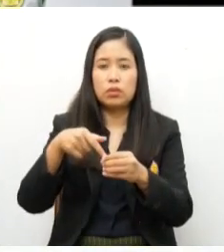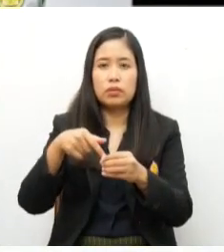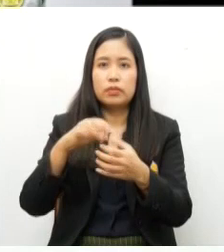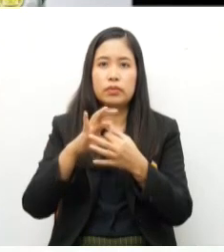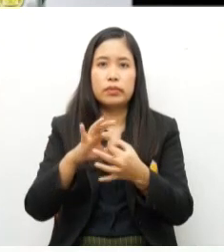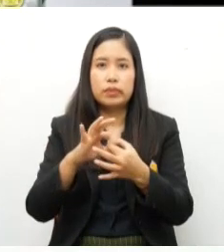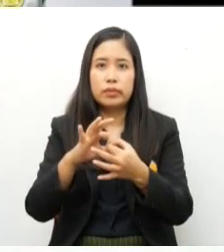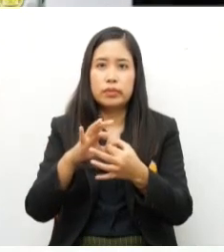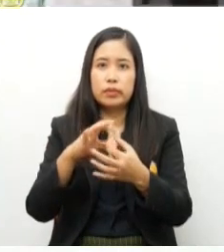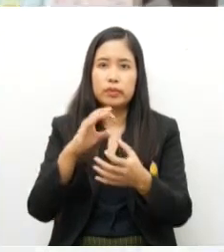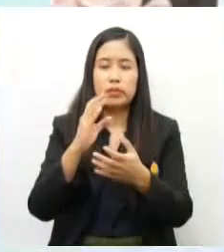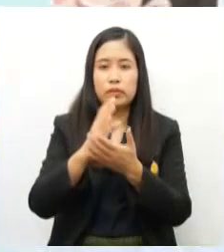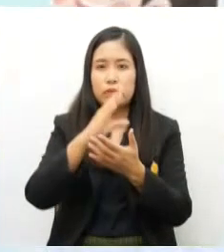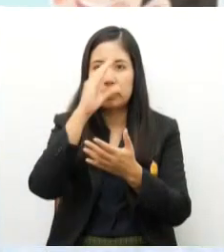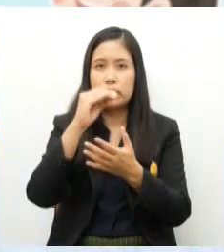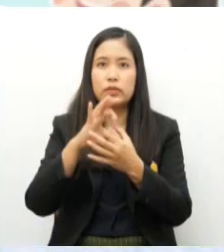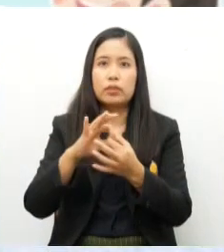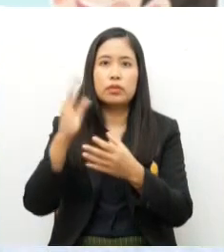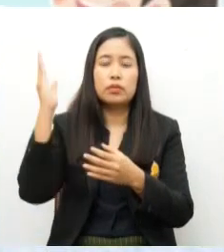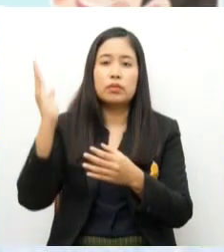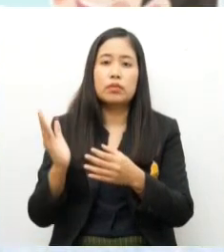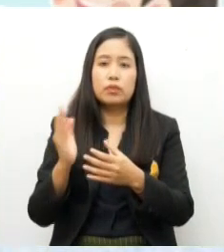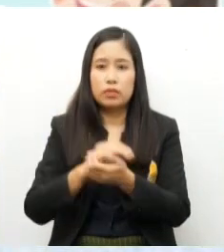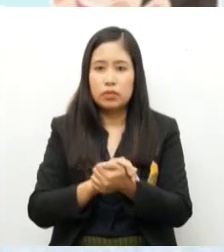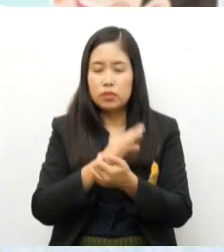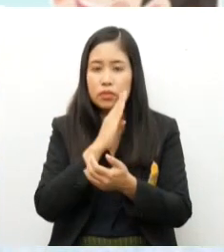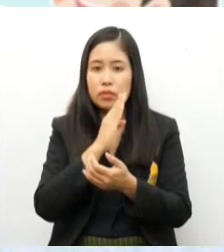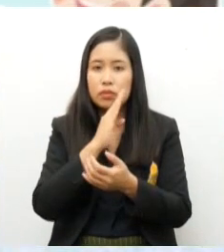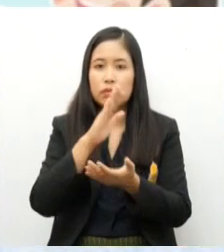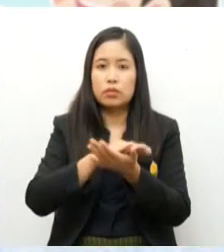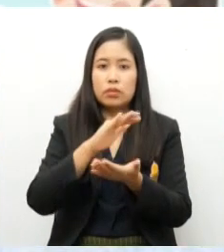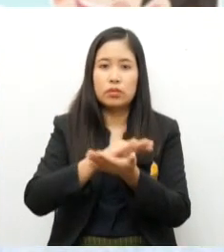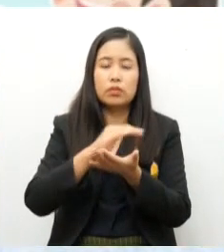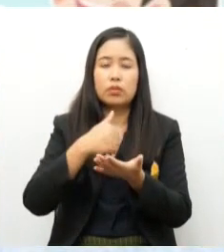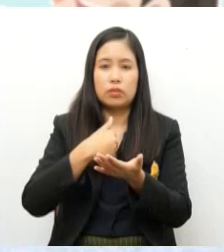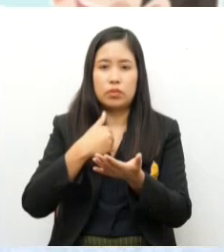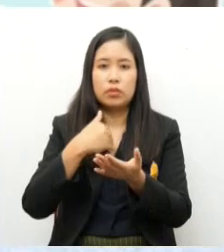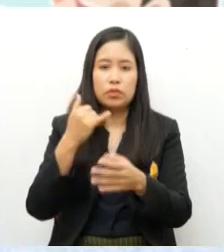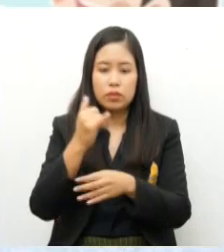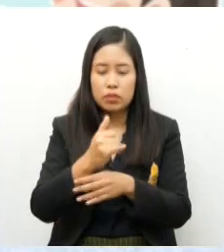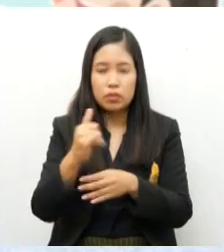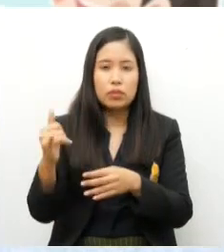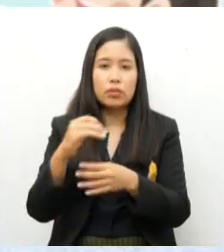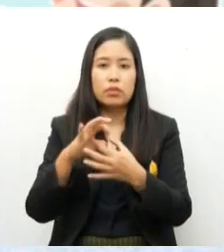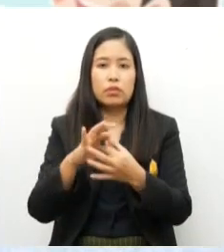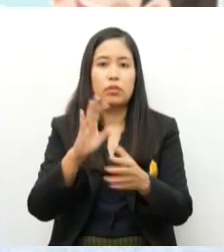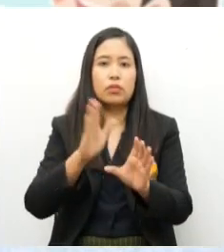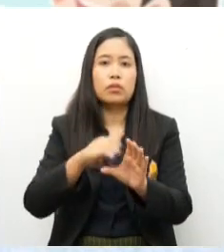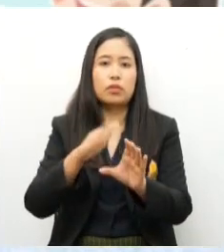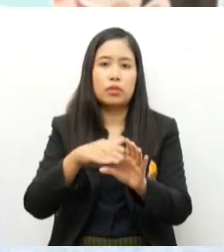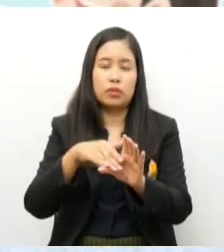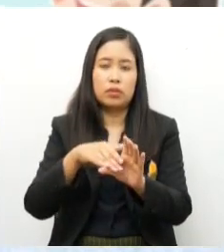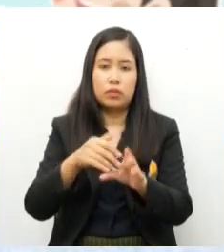ก้าวไกลสร้างชาติซึ่งถ้าหากโรงเรียนได้รับการคัดเลือกเราก็จะได้ลงอาหาร1แห่งนะครับแล้วก็ได้หนัง